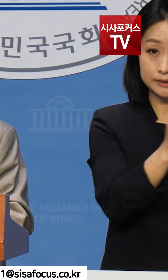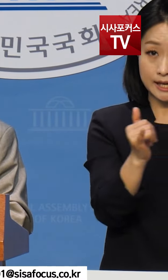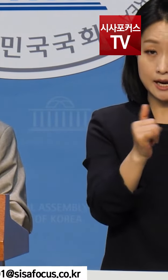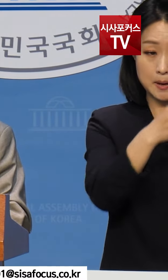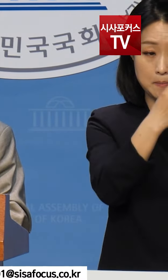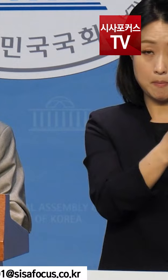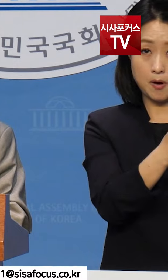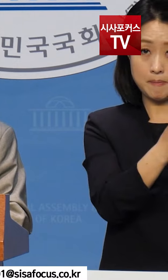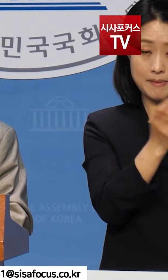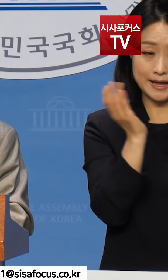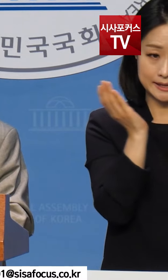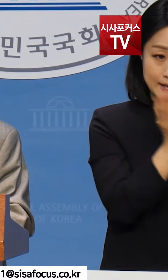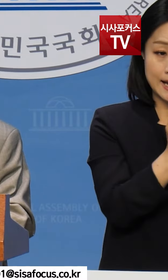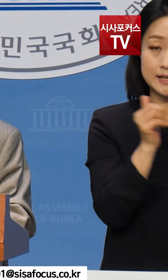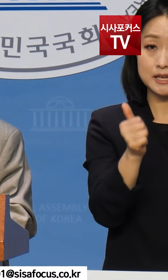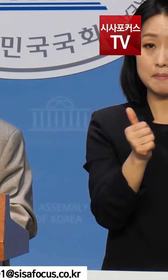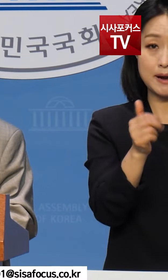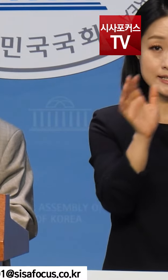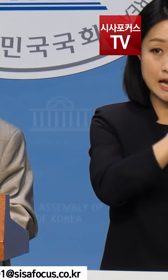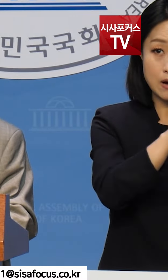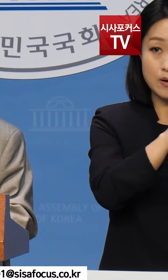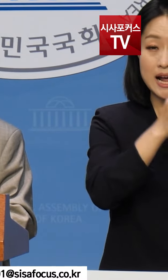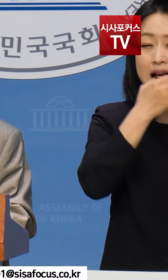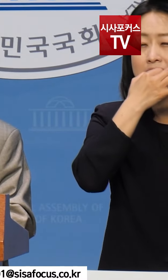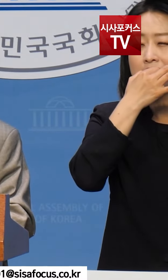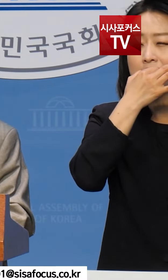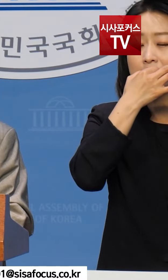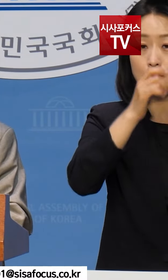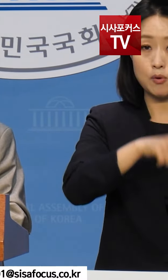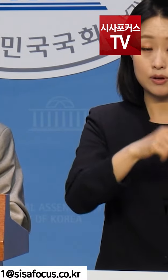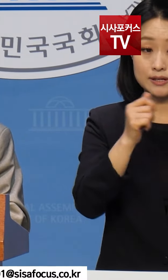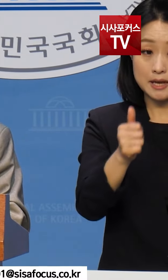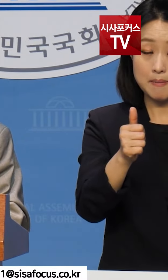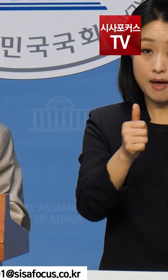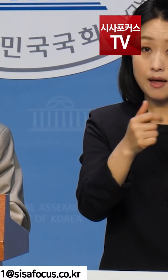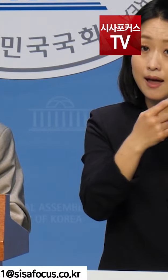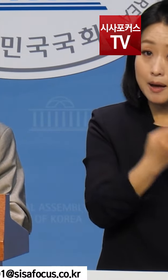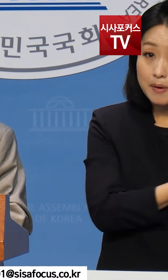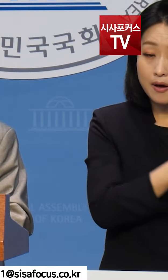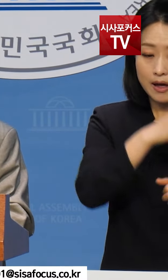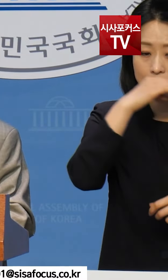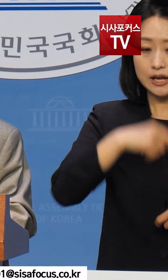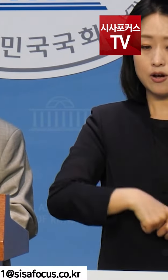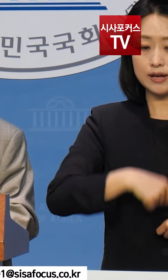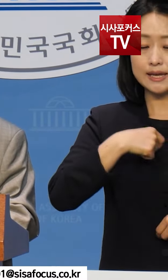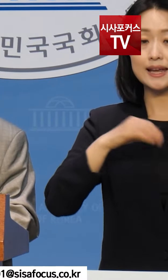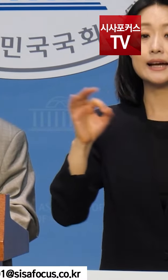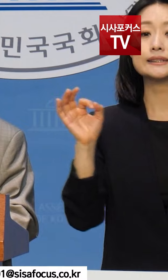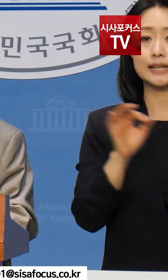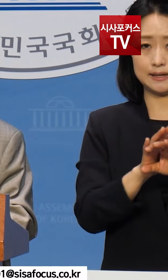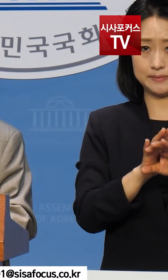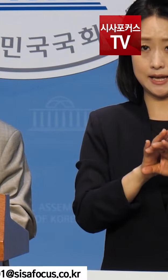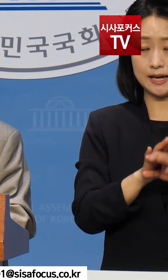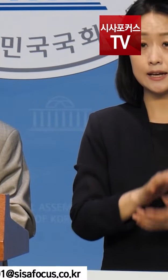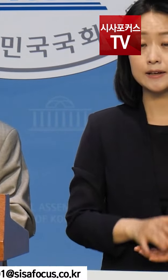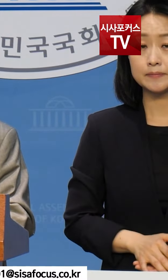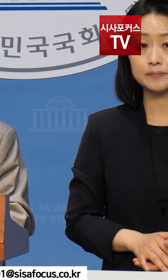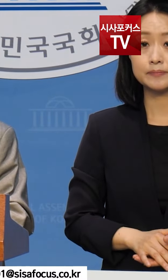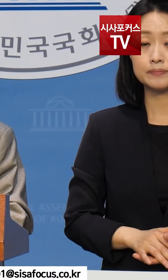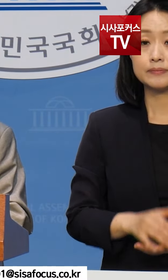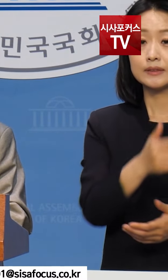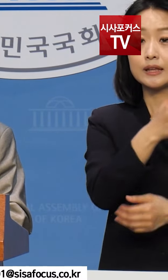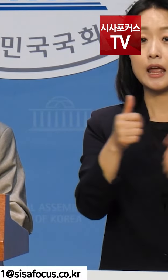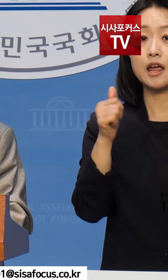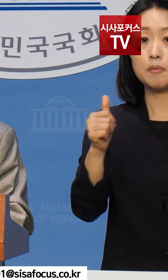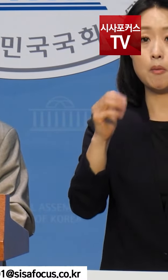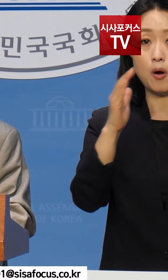않고 이념이나 이권에 따른 재판을 하면 정의는 완전히 사라집니다.